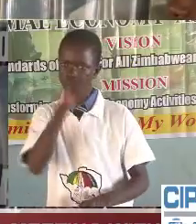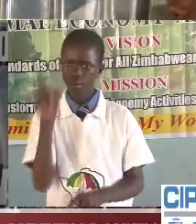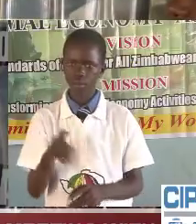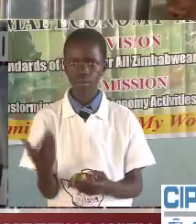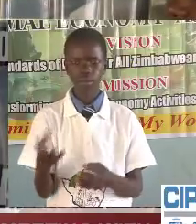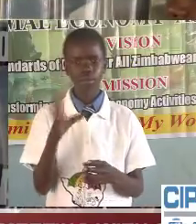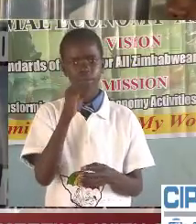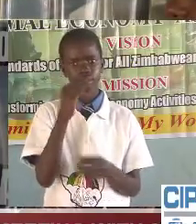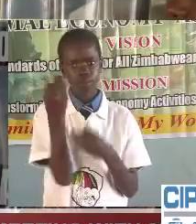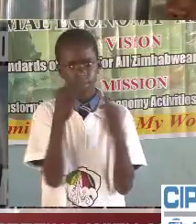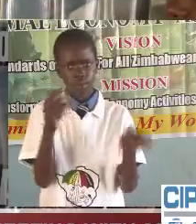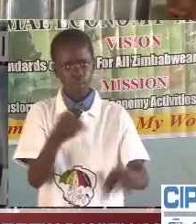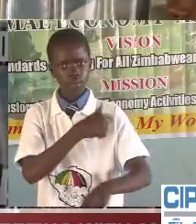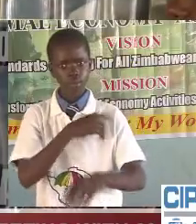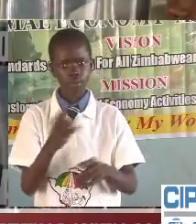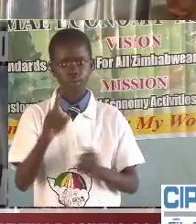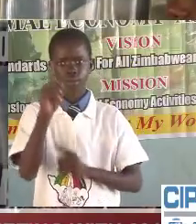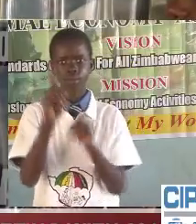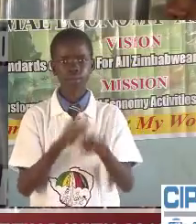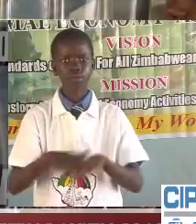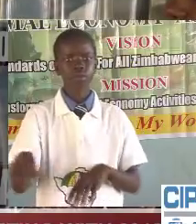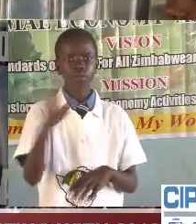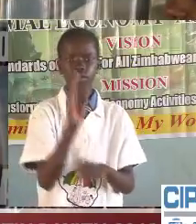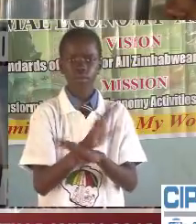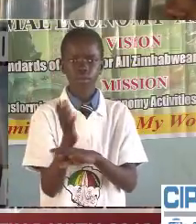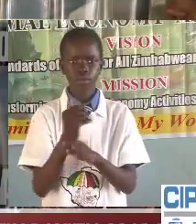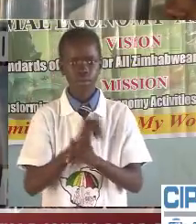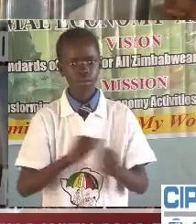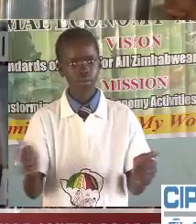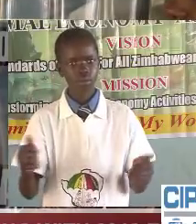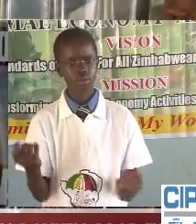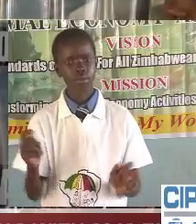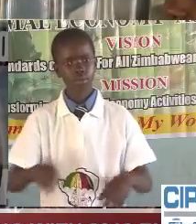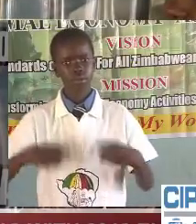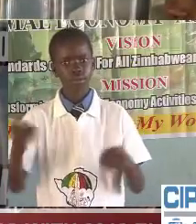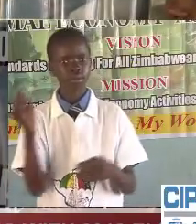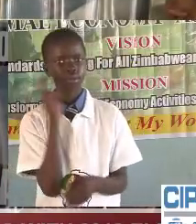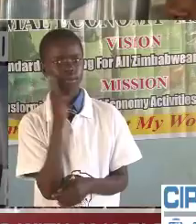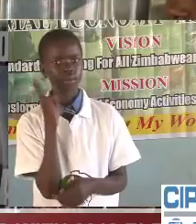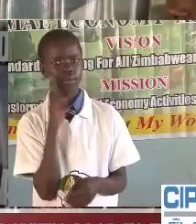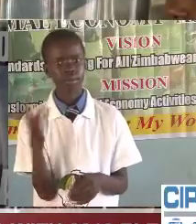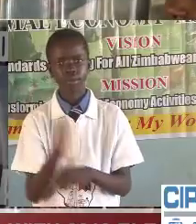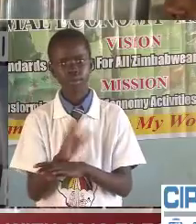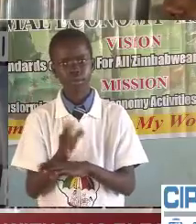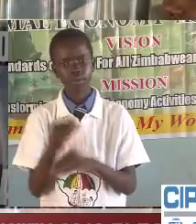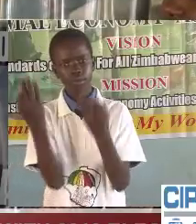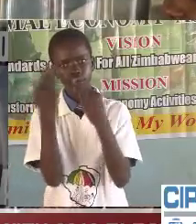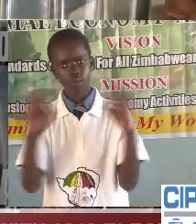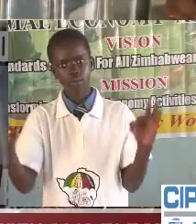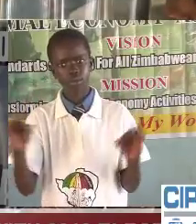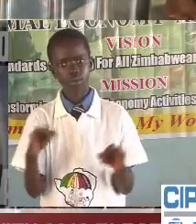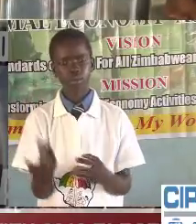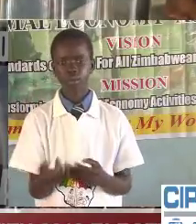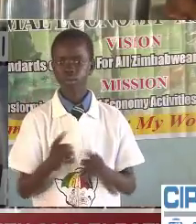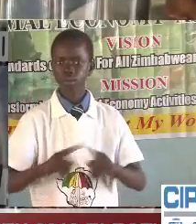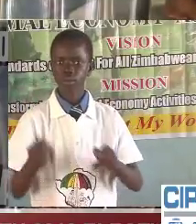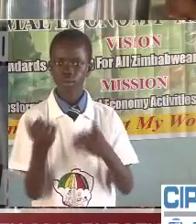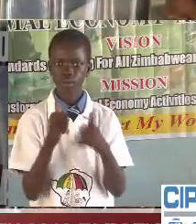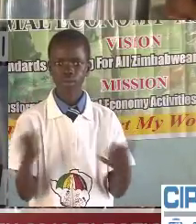economy yedu takugadzirira pokutengesa pakanaka, tichikupai kuti tsamba dzokutengesa hatinoti malicense